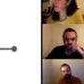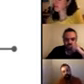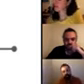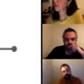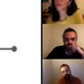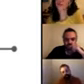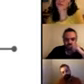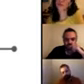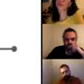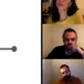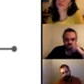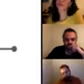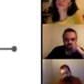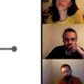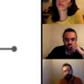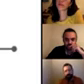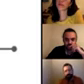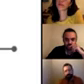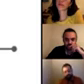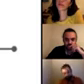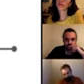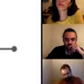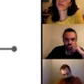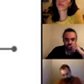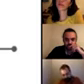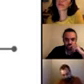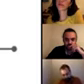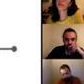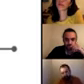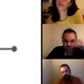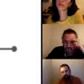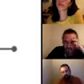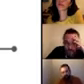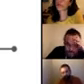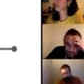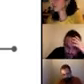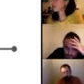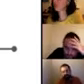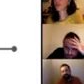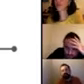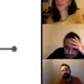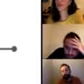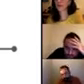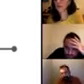ki biz tasarım BİMTAŞ içerisinde bu konuda çalışacak bir tasarım ekibi olmadığı